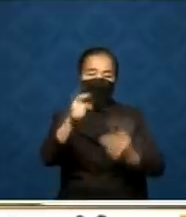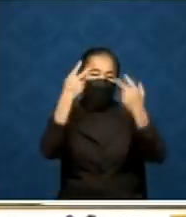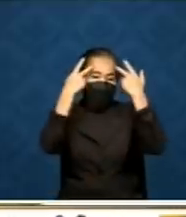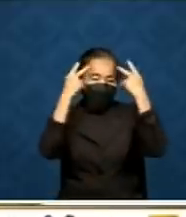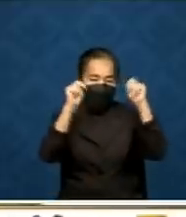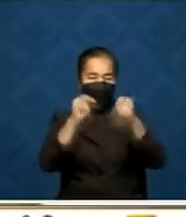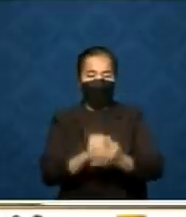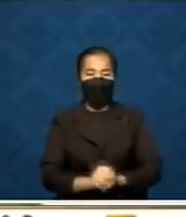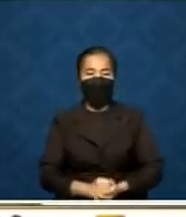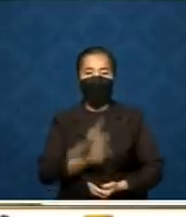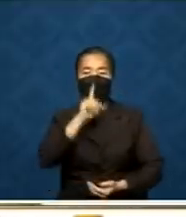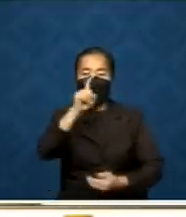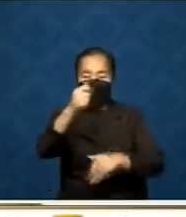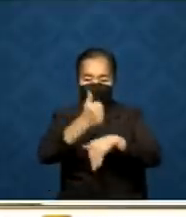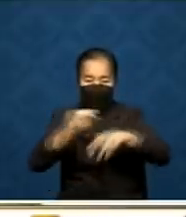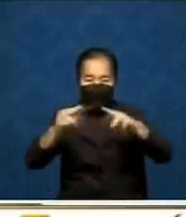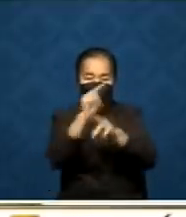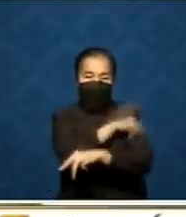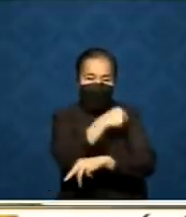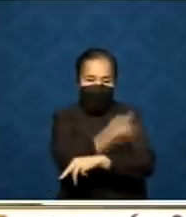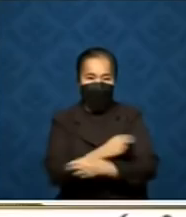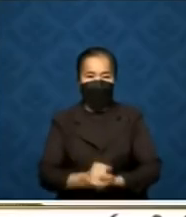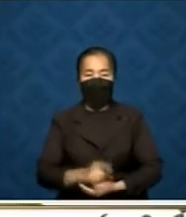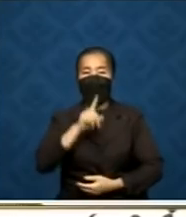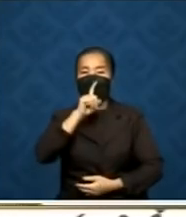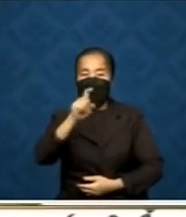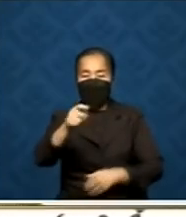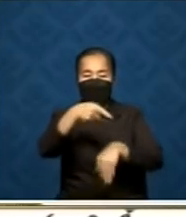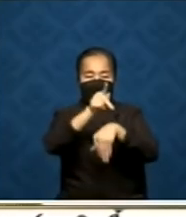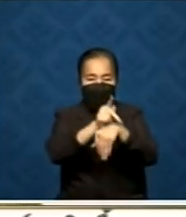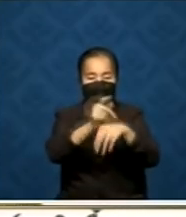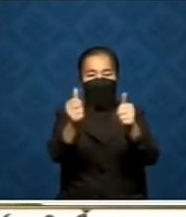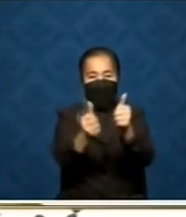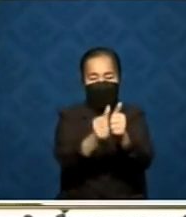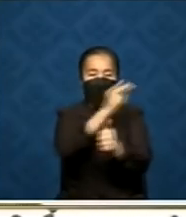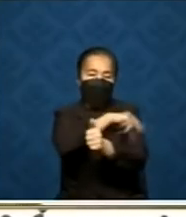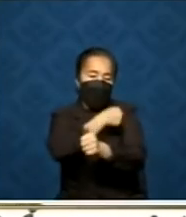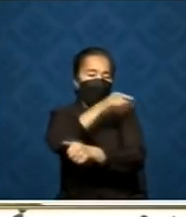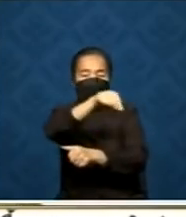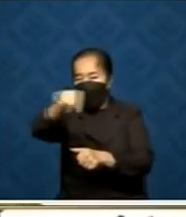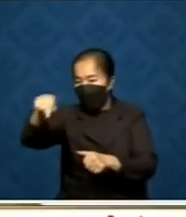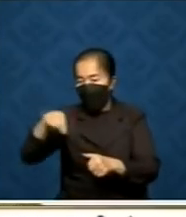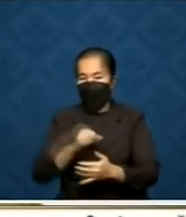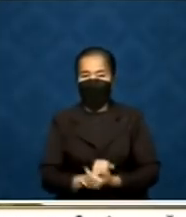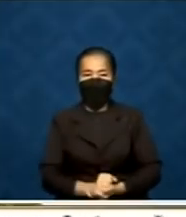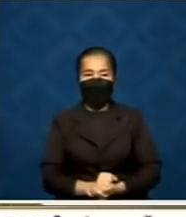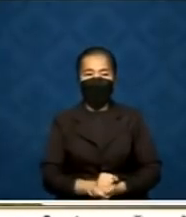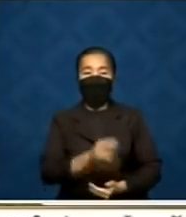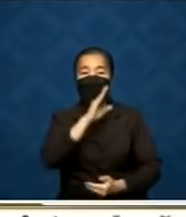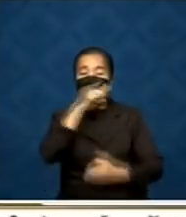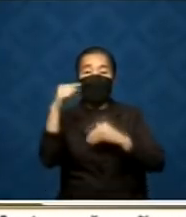ตรีถามเรื่องที่สาวสุข3ท่านอธิบดีท่านปลัดคุณหมอที่เอาแสงเข้าถ้าไม่ได้